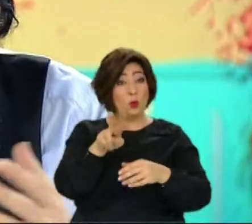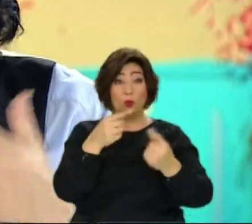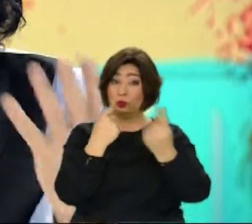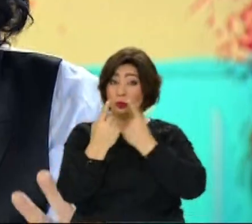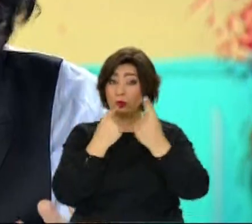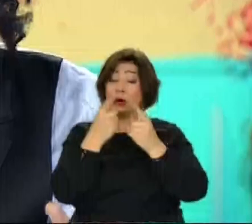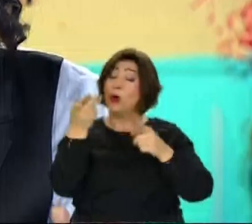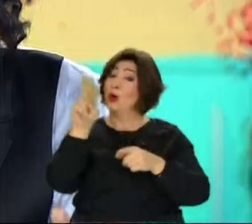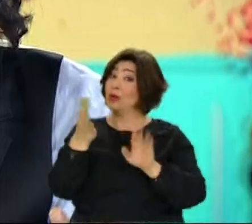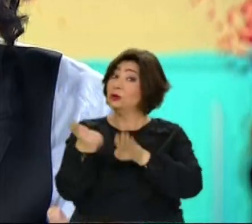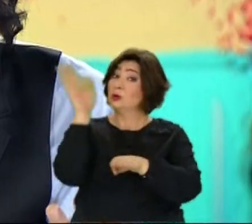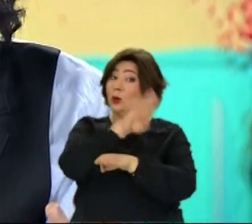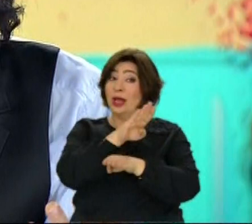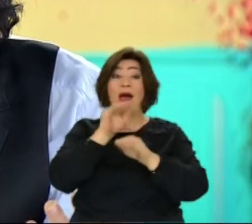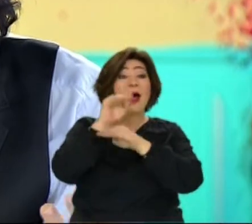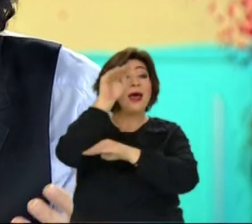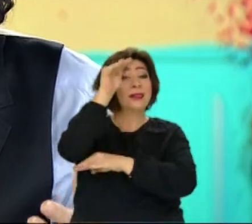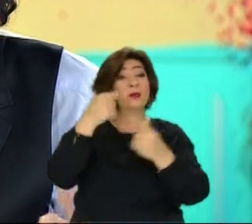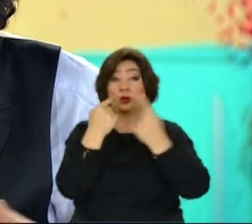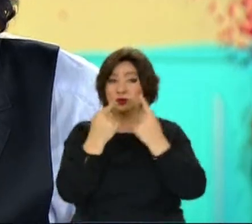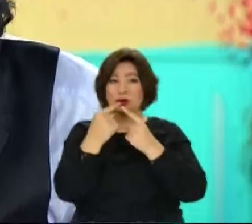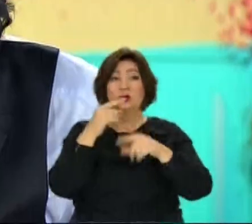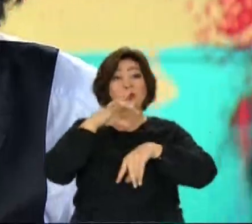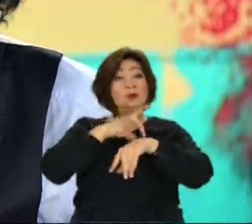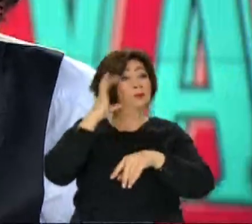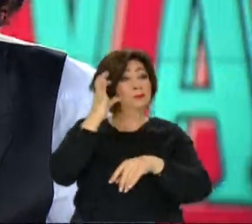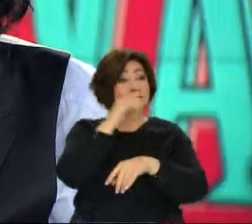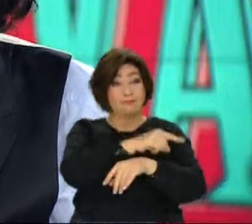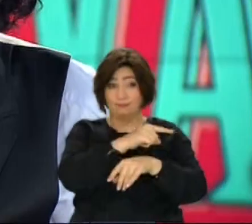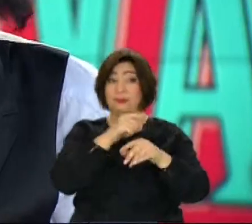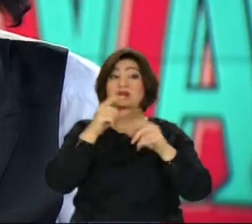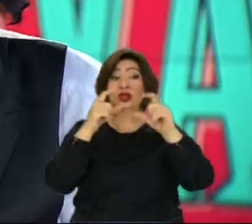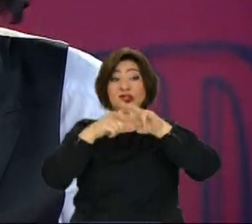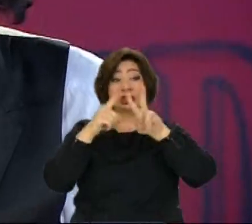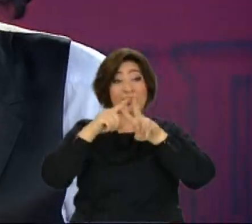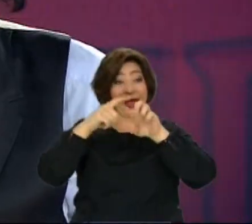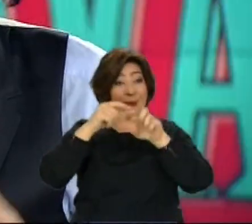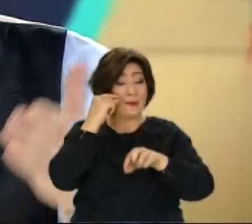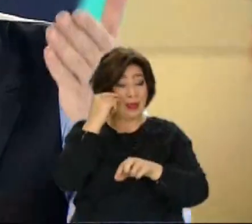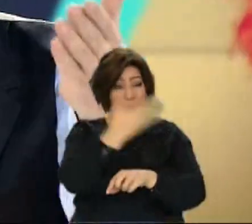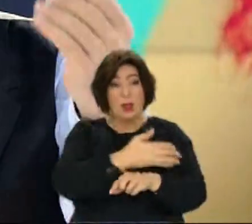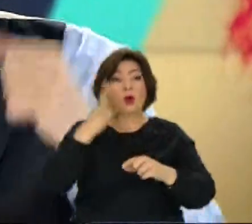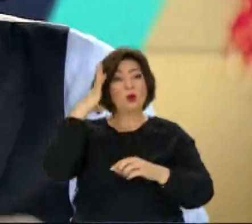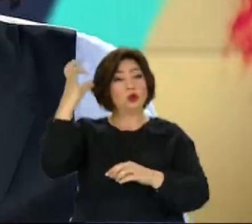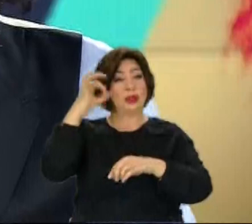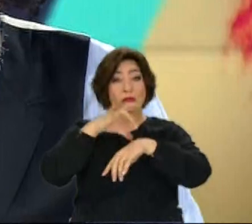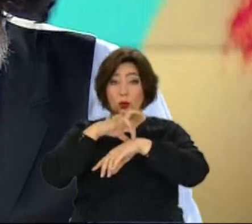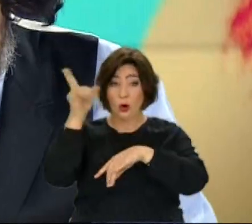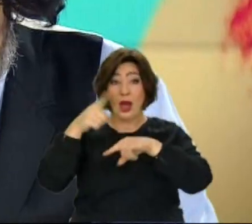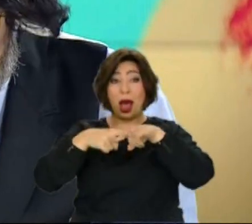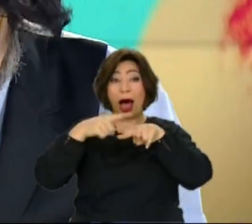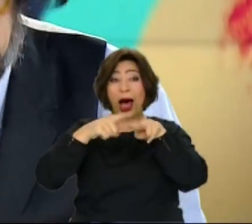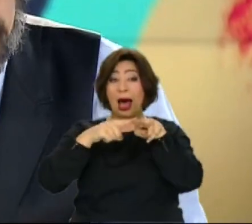konuşacağız. Ölümden sonraki yaşamı konuşacağız. Doçent Doktor Caner Taslaman, hoş geldiniz efendim. Hoş bulduk. Nasılsınız? Uzman Doktor